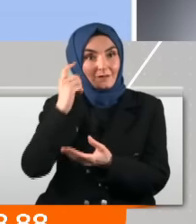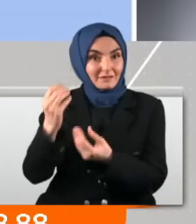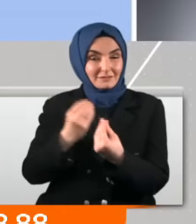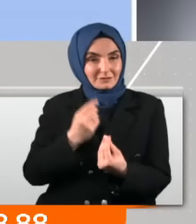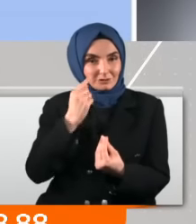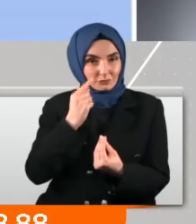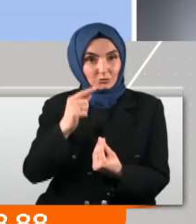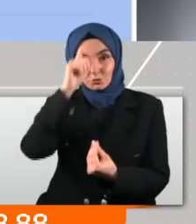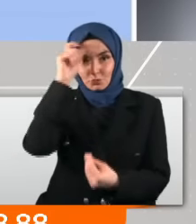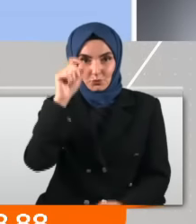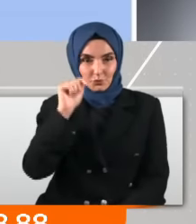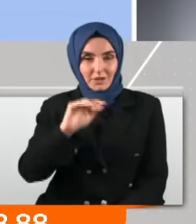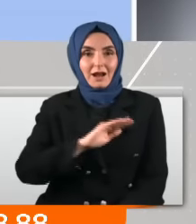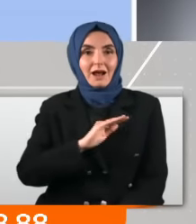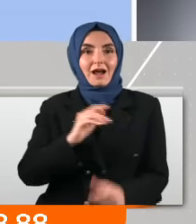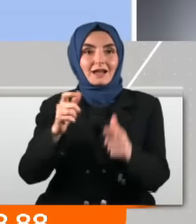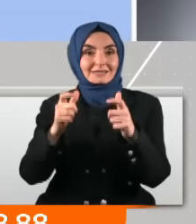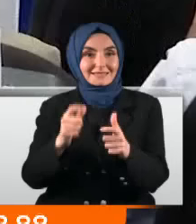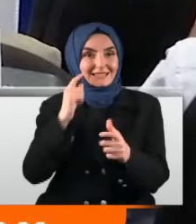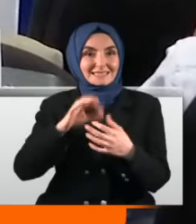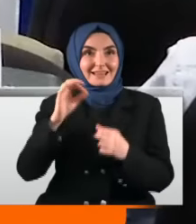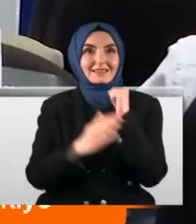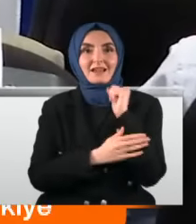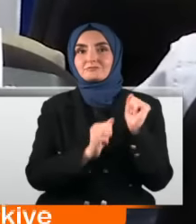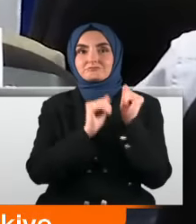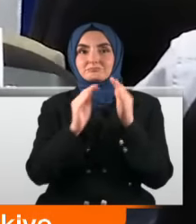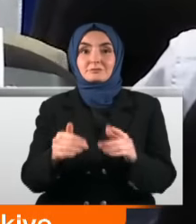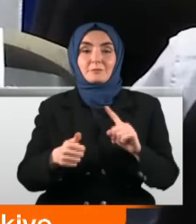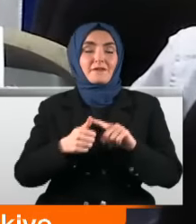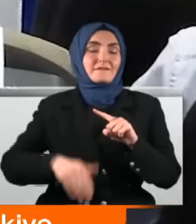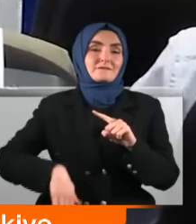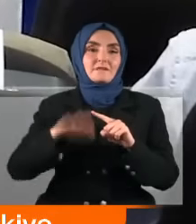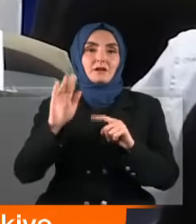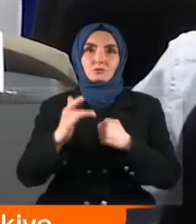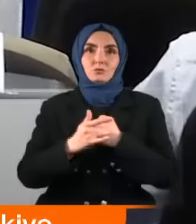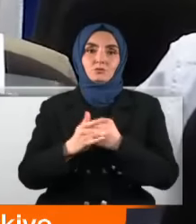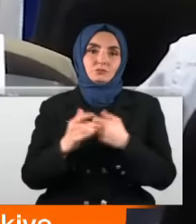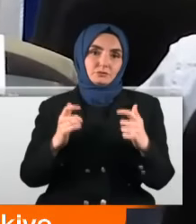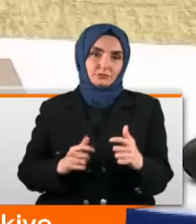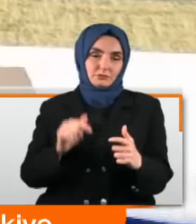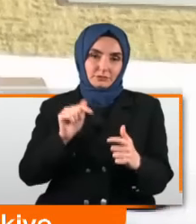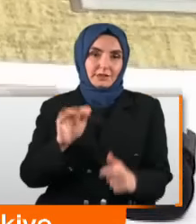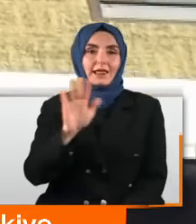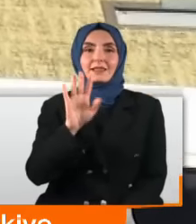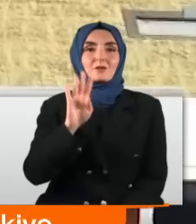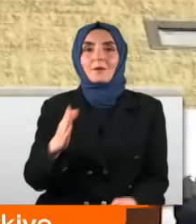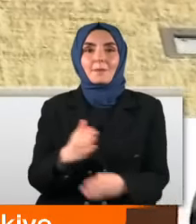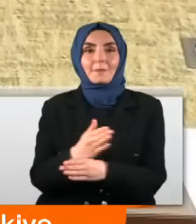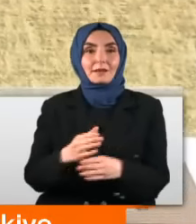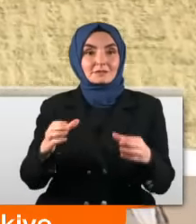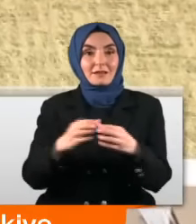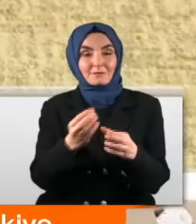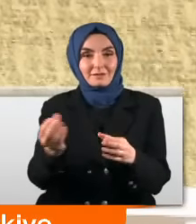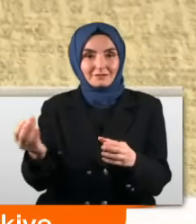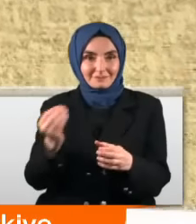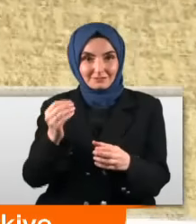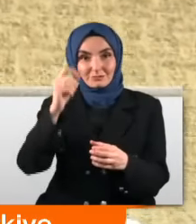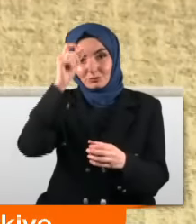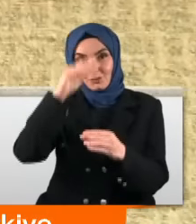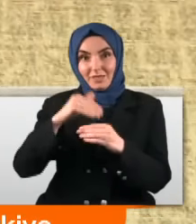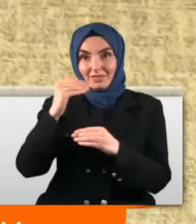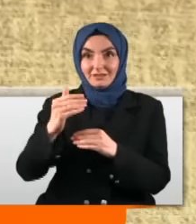insani yardım gönderen birinci ülke oldu. Öte yandan Türkiye'nin 54 ürün grubunun ihracatını kısıtlamasına